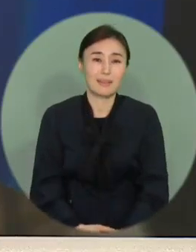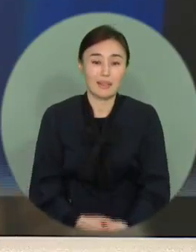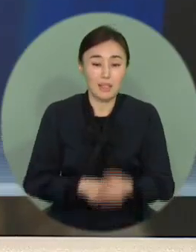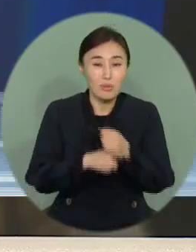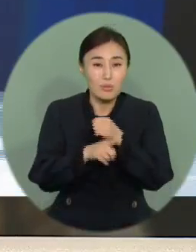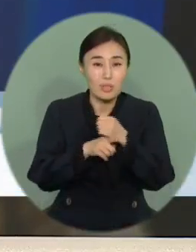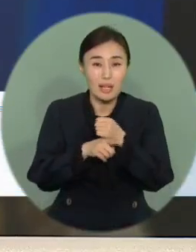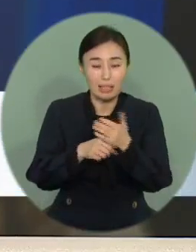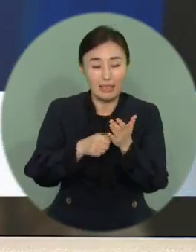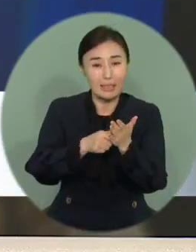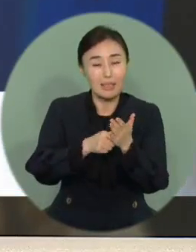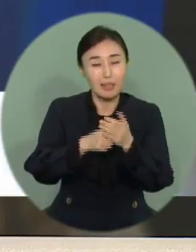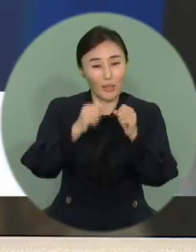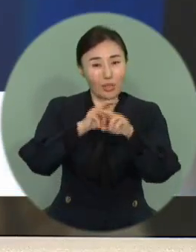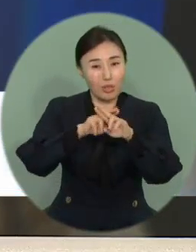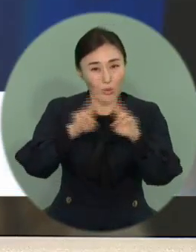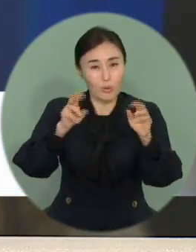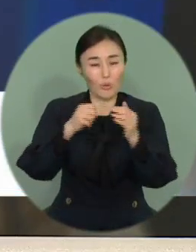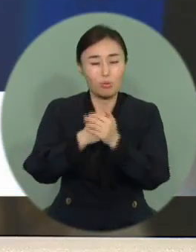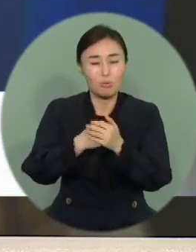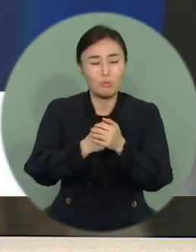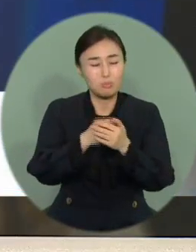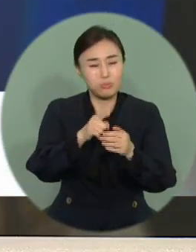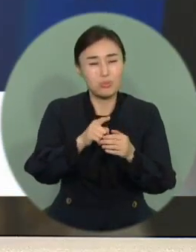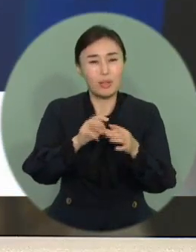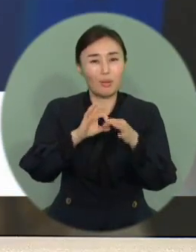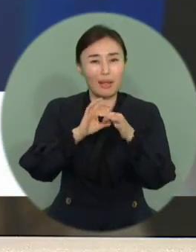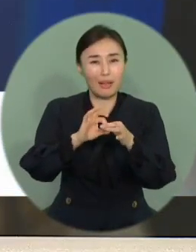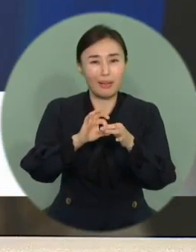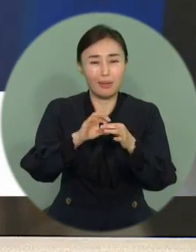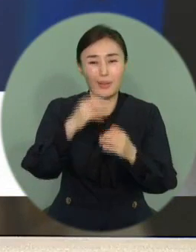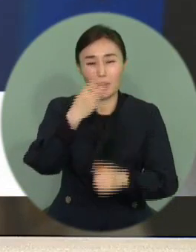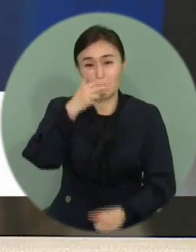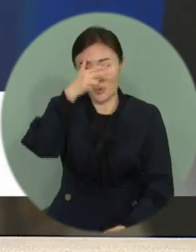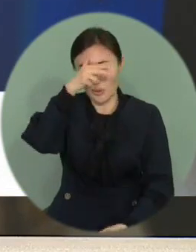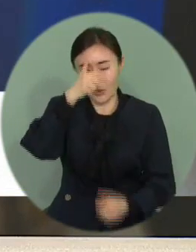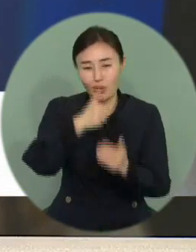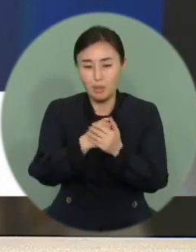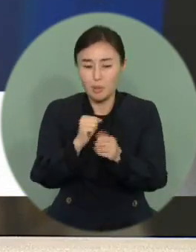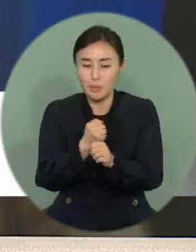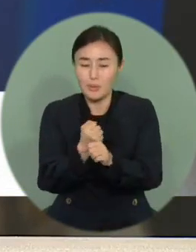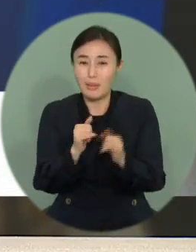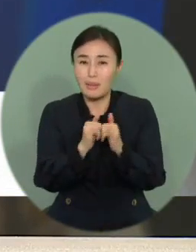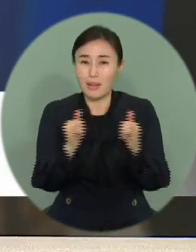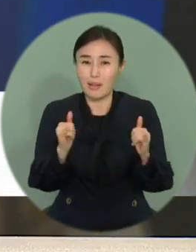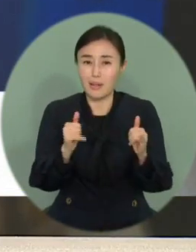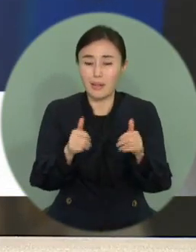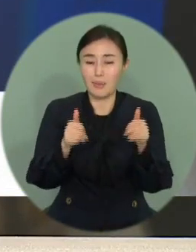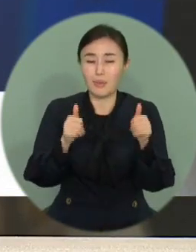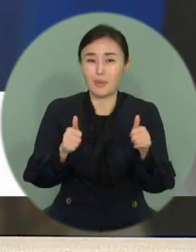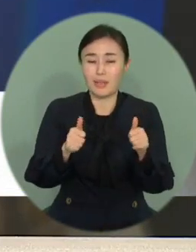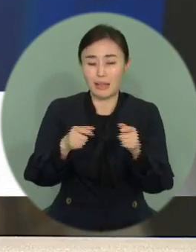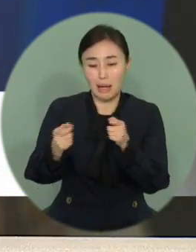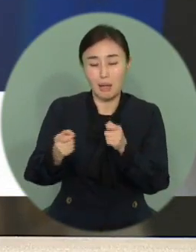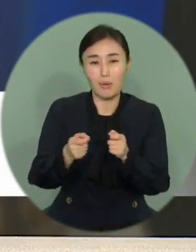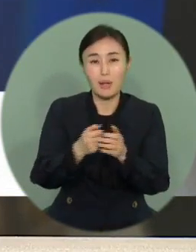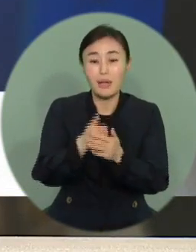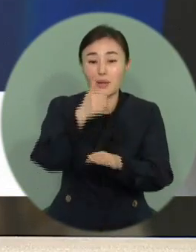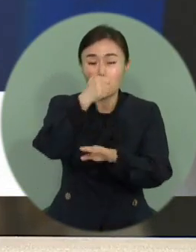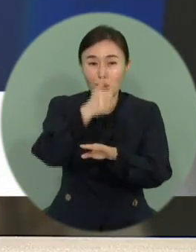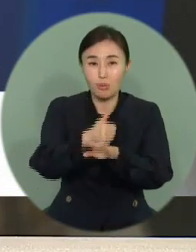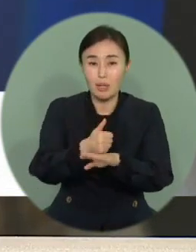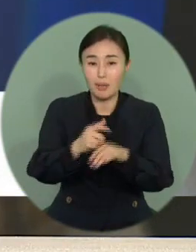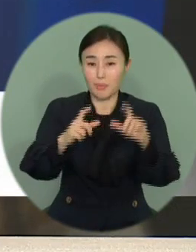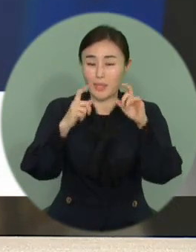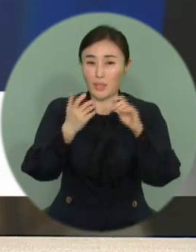수사 무마와 인사 청탁 혐의로 구속 기소된 검경 브로커 재판이 막바지에 접어들었습니다 검찰이 결심공판에서